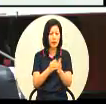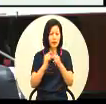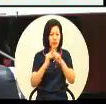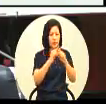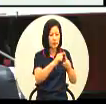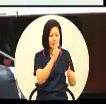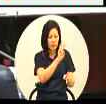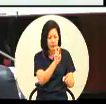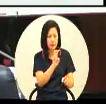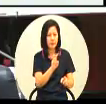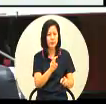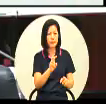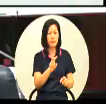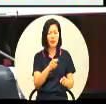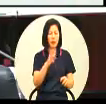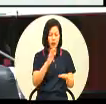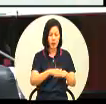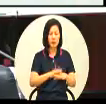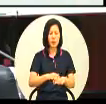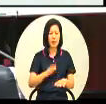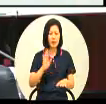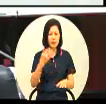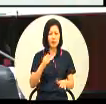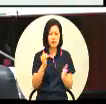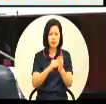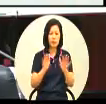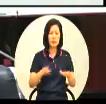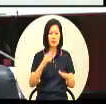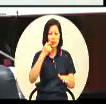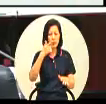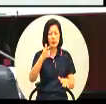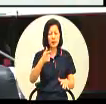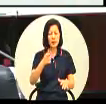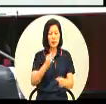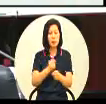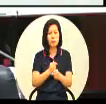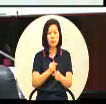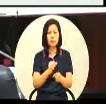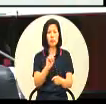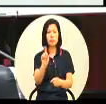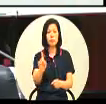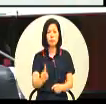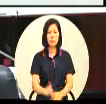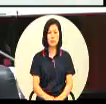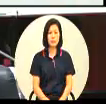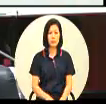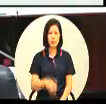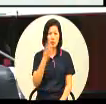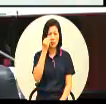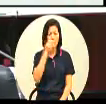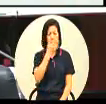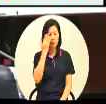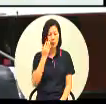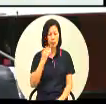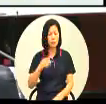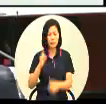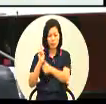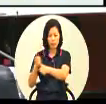解。结果呢，到现在半年，做了什么事？观光局的确有派人来现场会